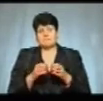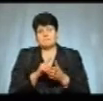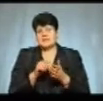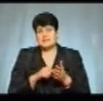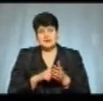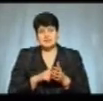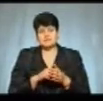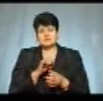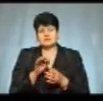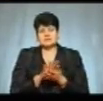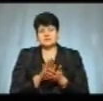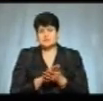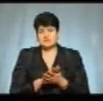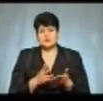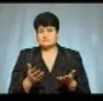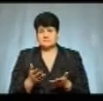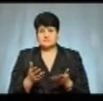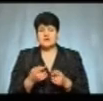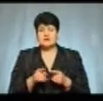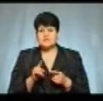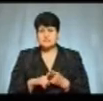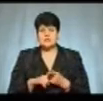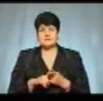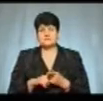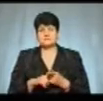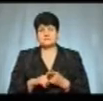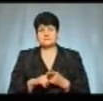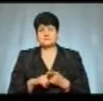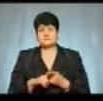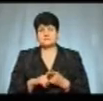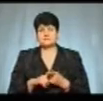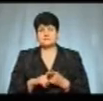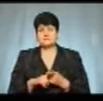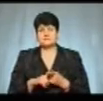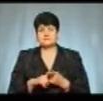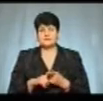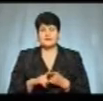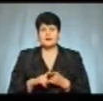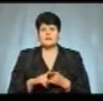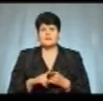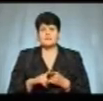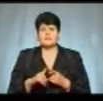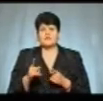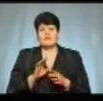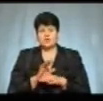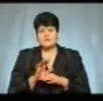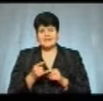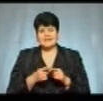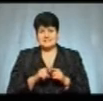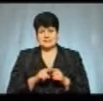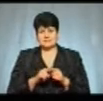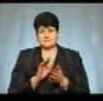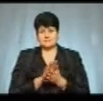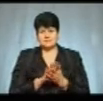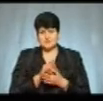походження. І в цьому би були це насамперед виробники цих відходів тваринного